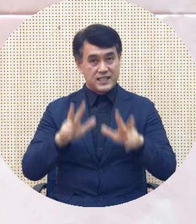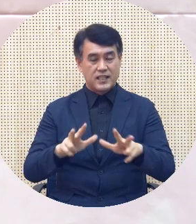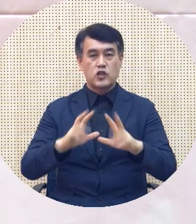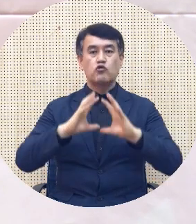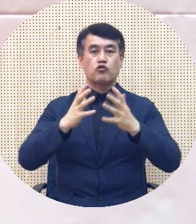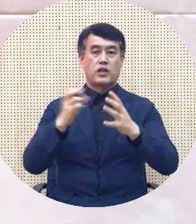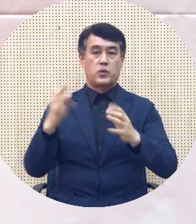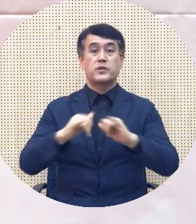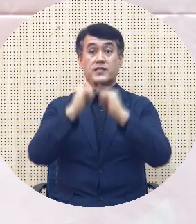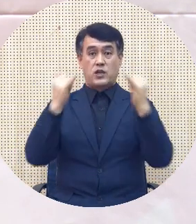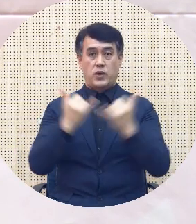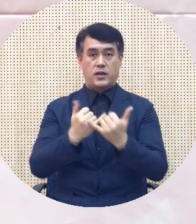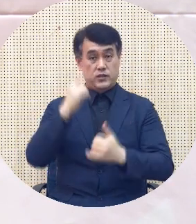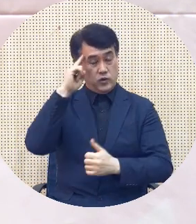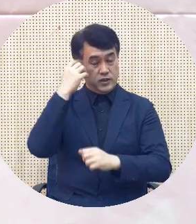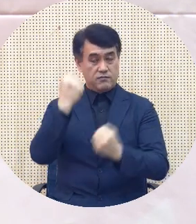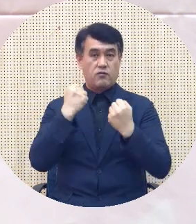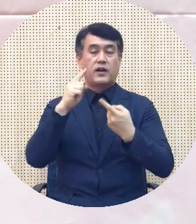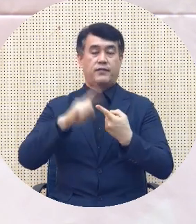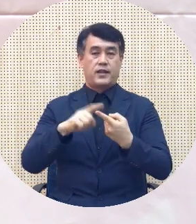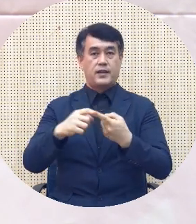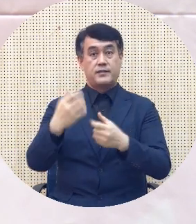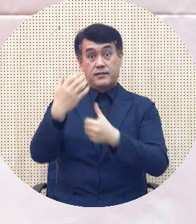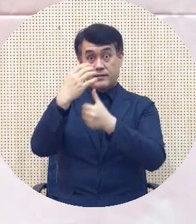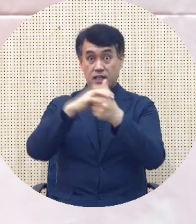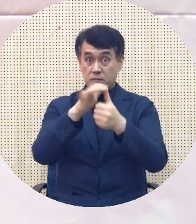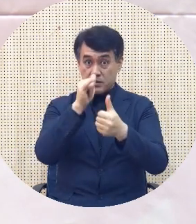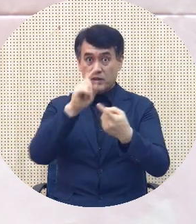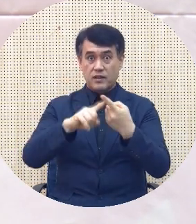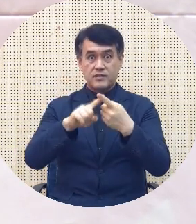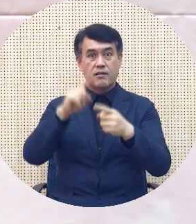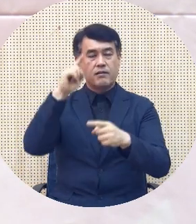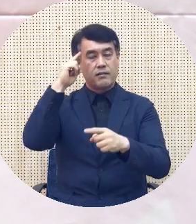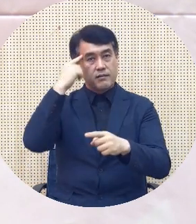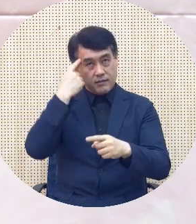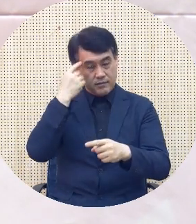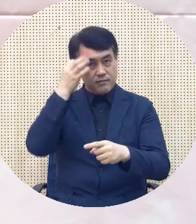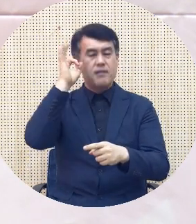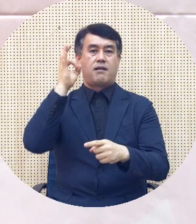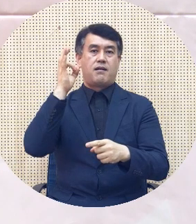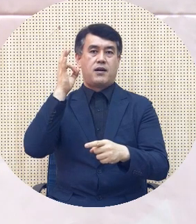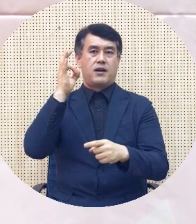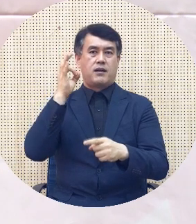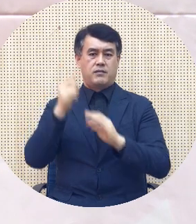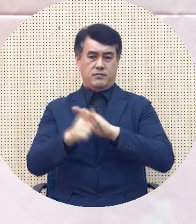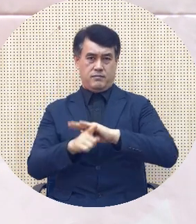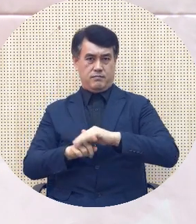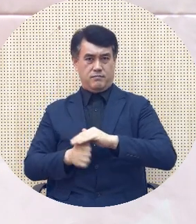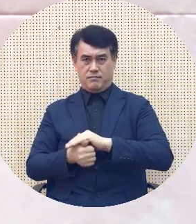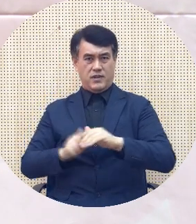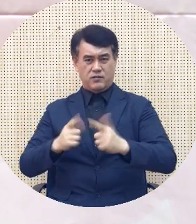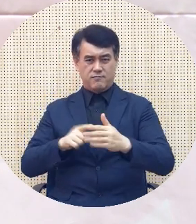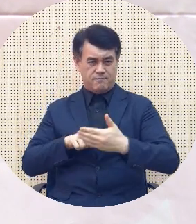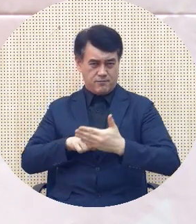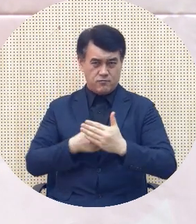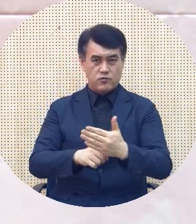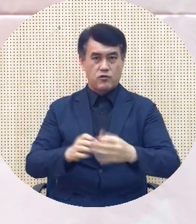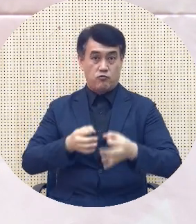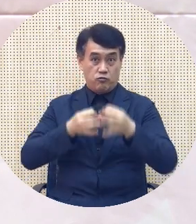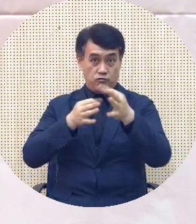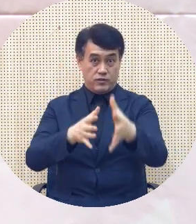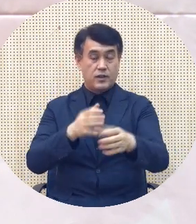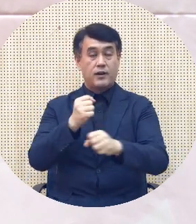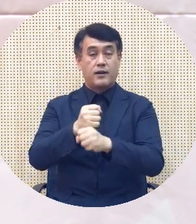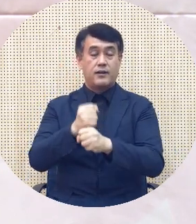사회가 정신건강에 대한 책임을 인식하고 소극적인 입장에서 벗어나 적극적으로 투자한다는